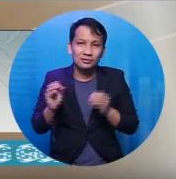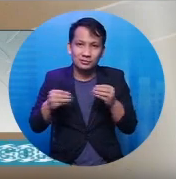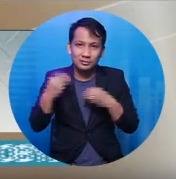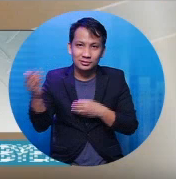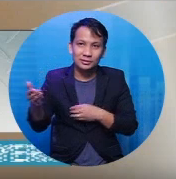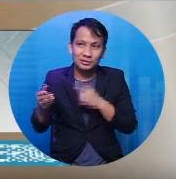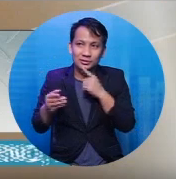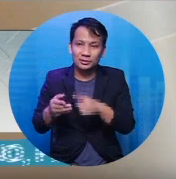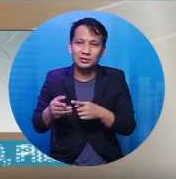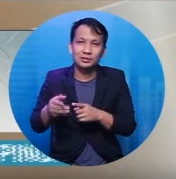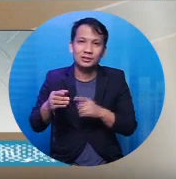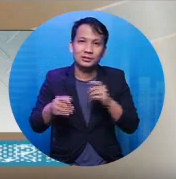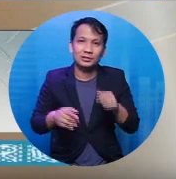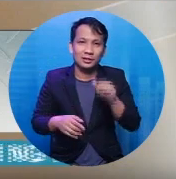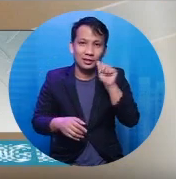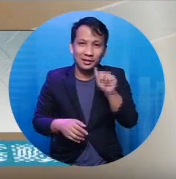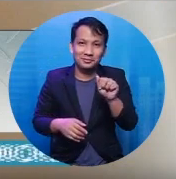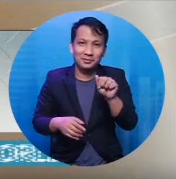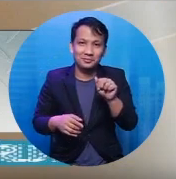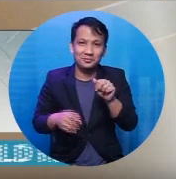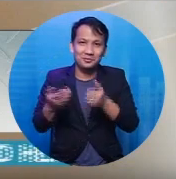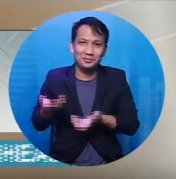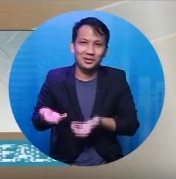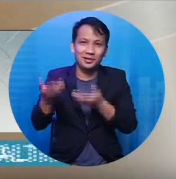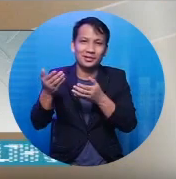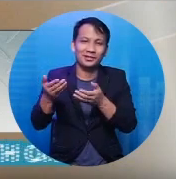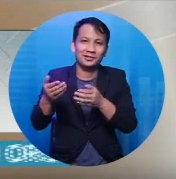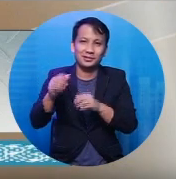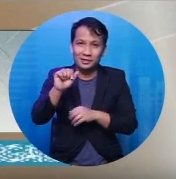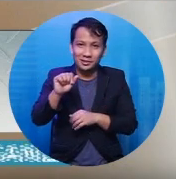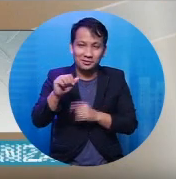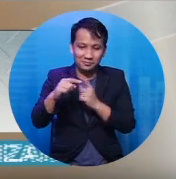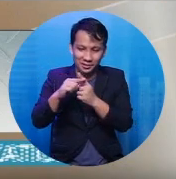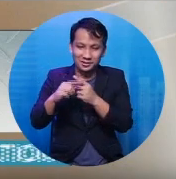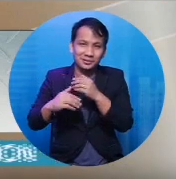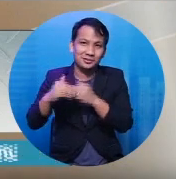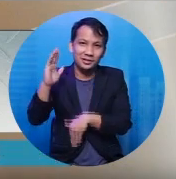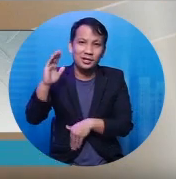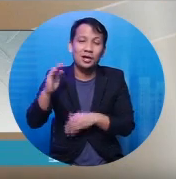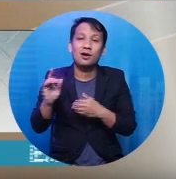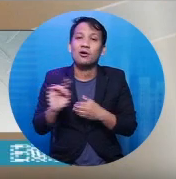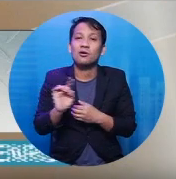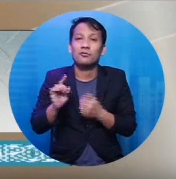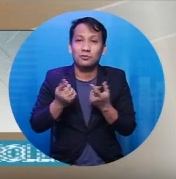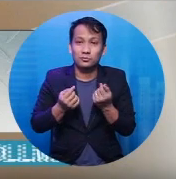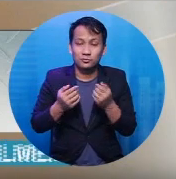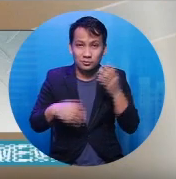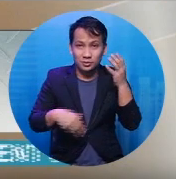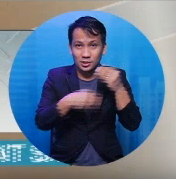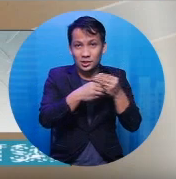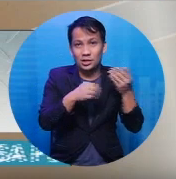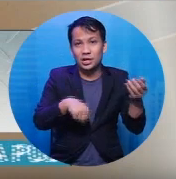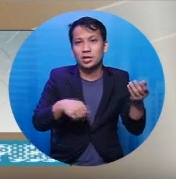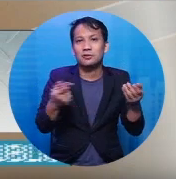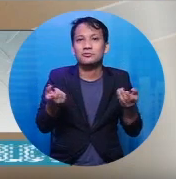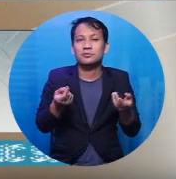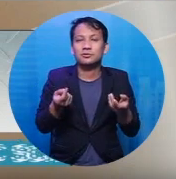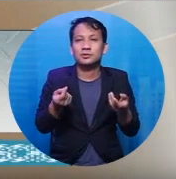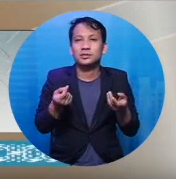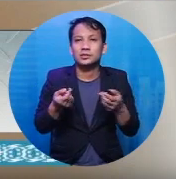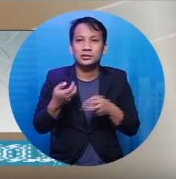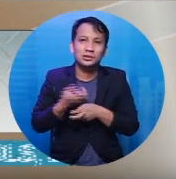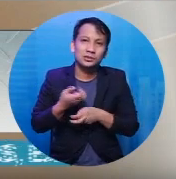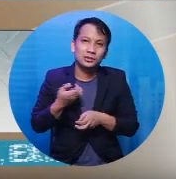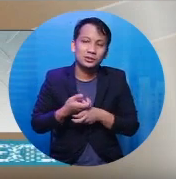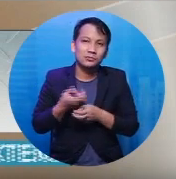you A+ for that. On top of that, idadagdag niyo po, ma'am, dito na pinaghirapan